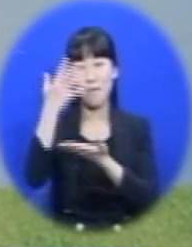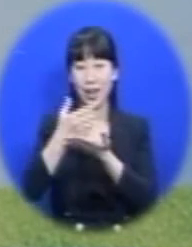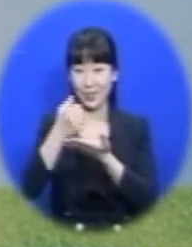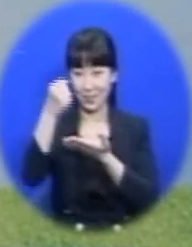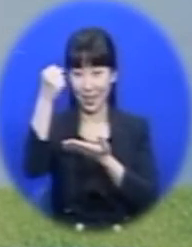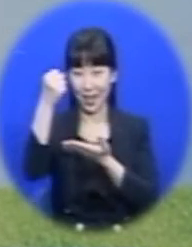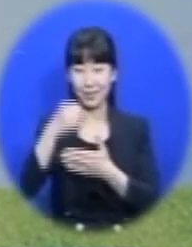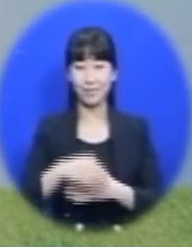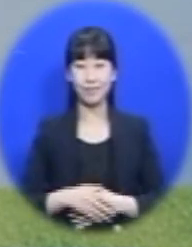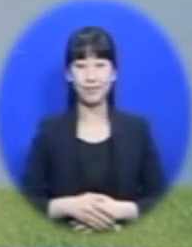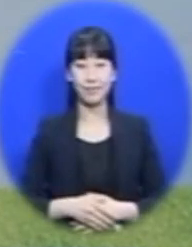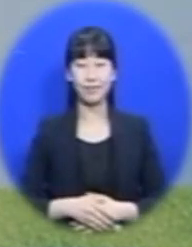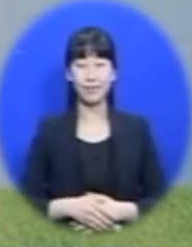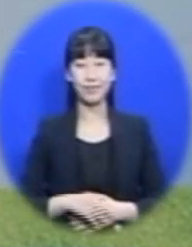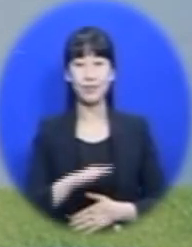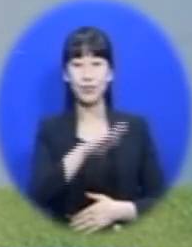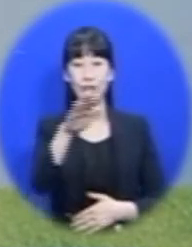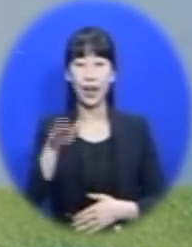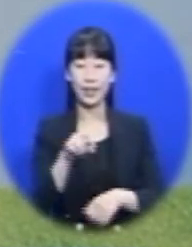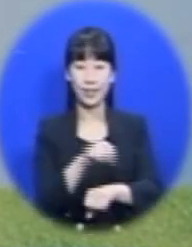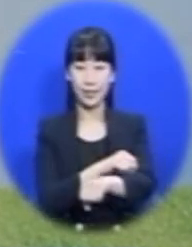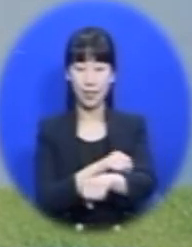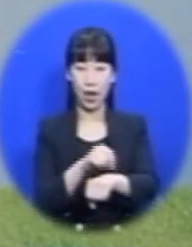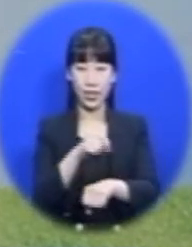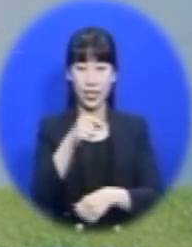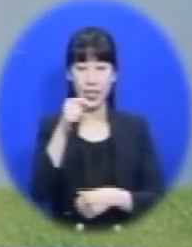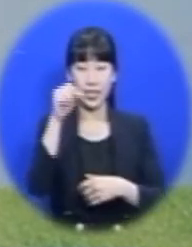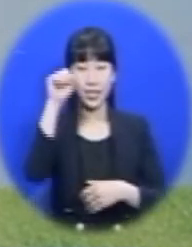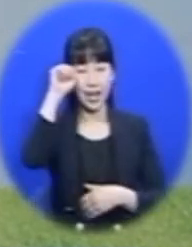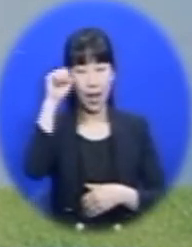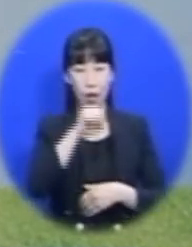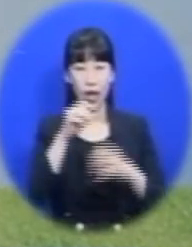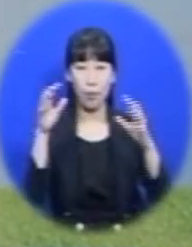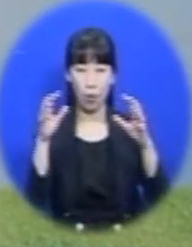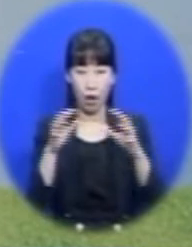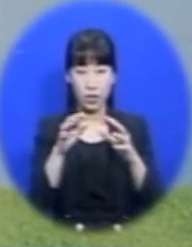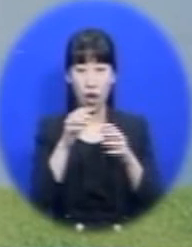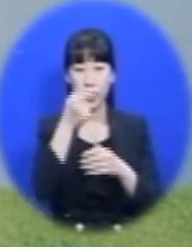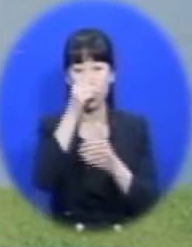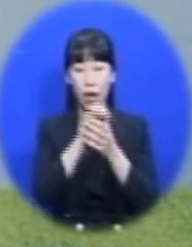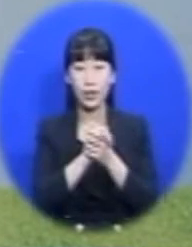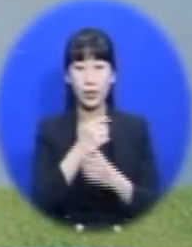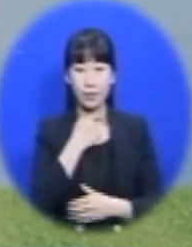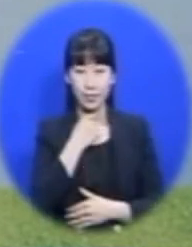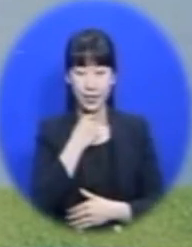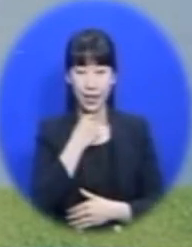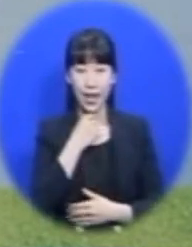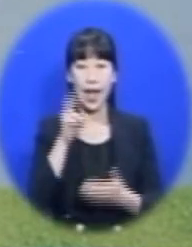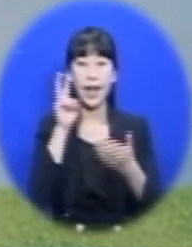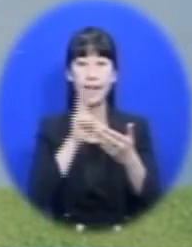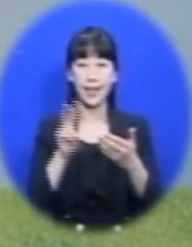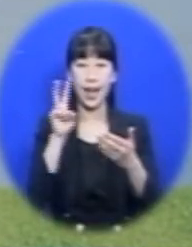우리가 특별히 새벽에 모여서 중보하려고 합니다. 여러분, 찬양을 가지고